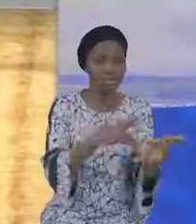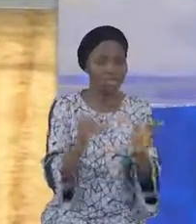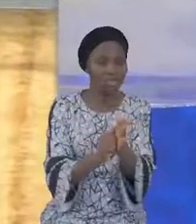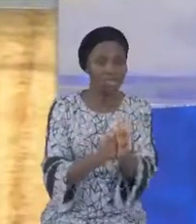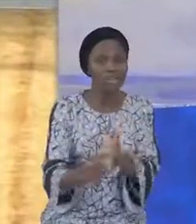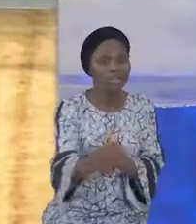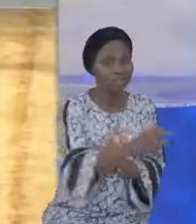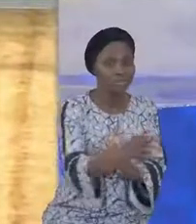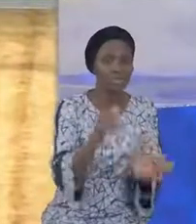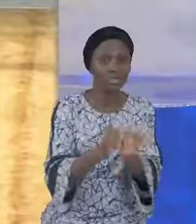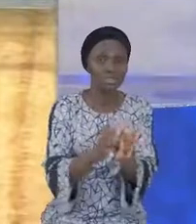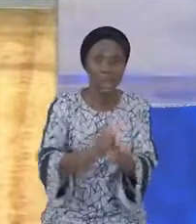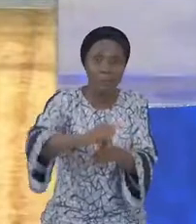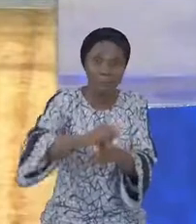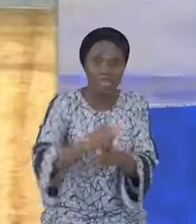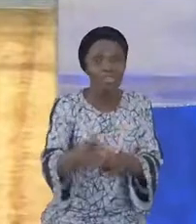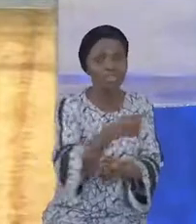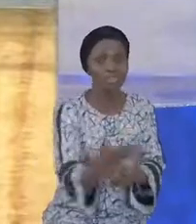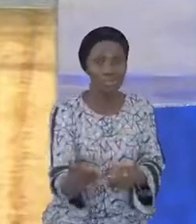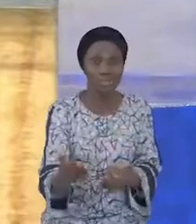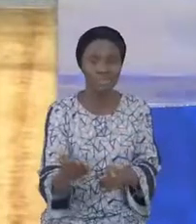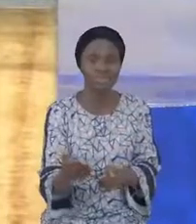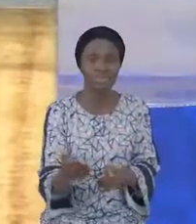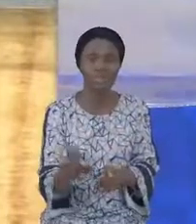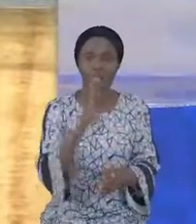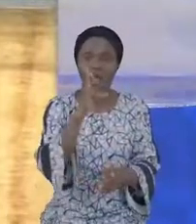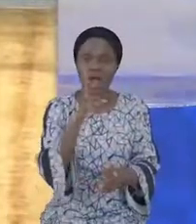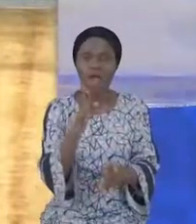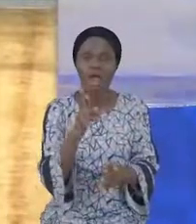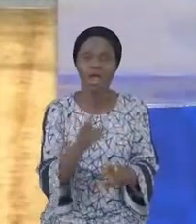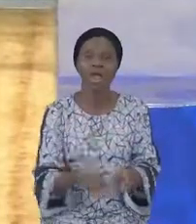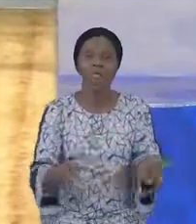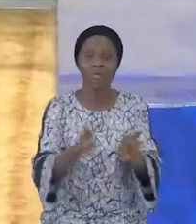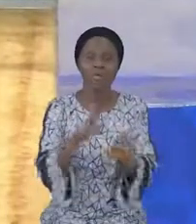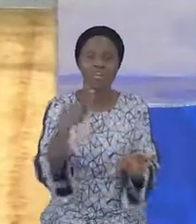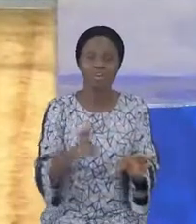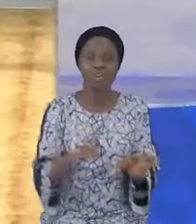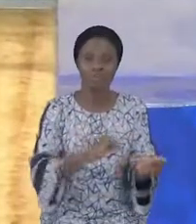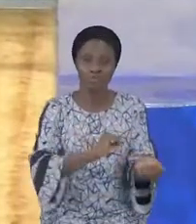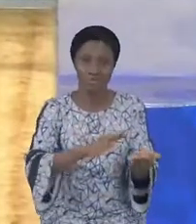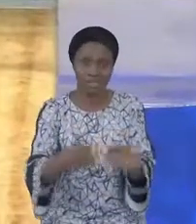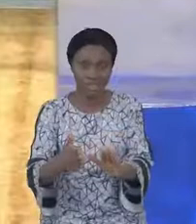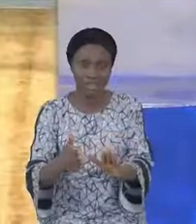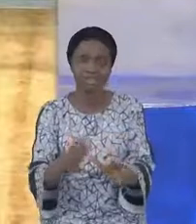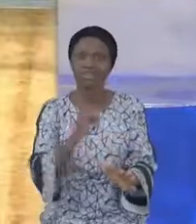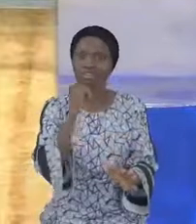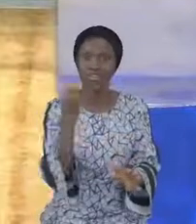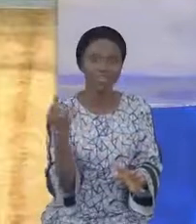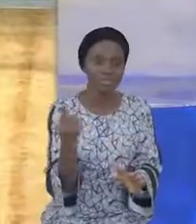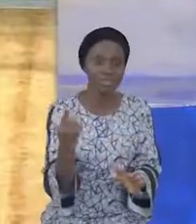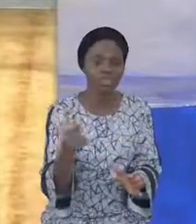déclarant digne de mort ceux qui commettent de telles choses, non seulement ils les font, mais ils approuvent ceux qui les